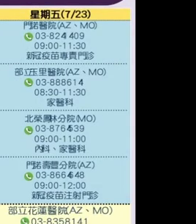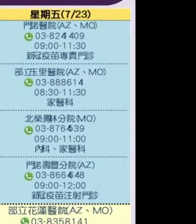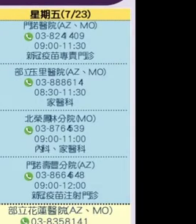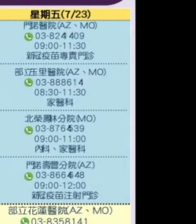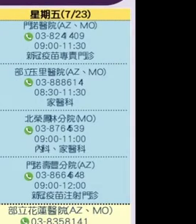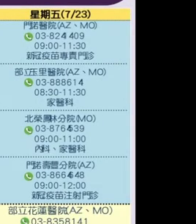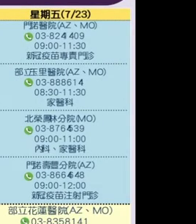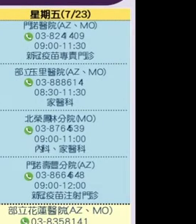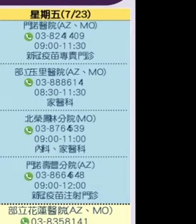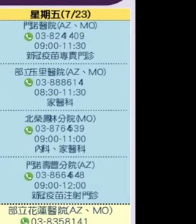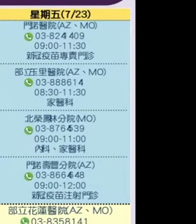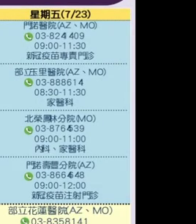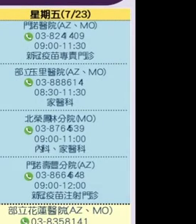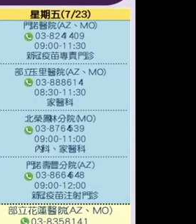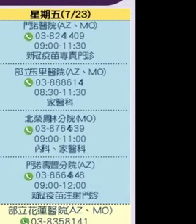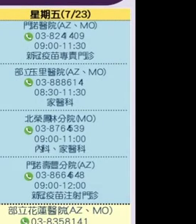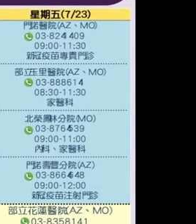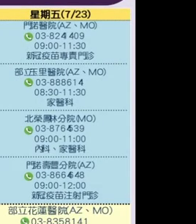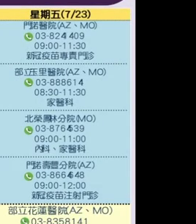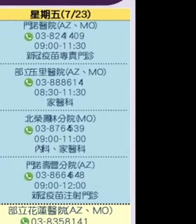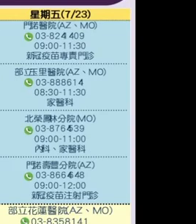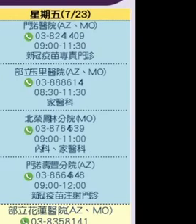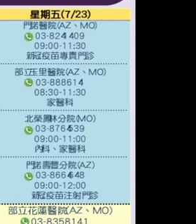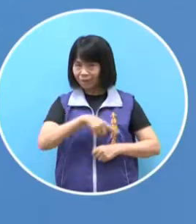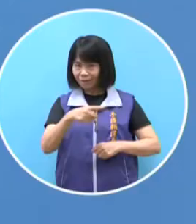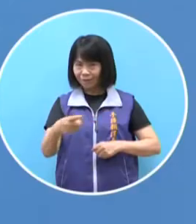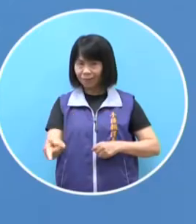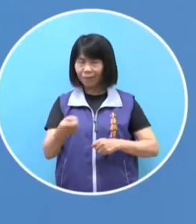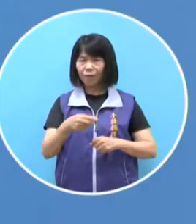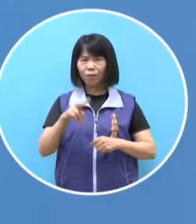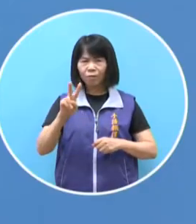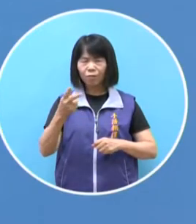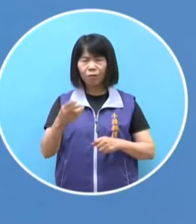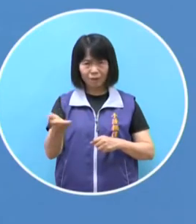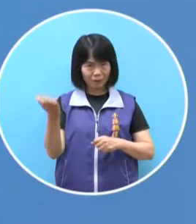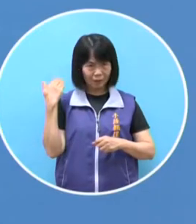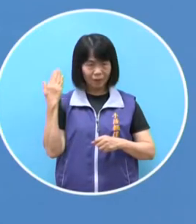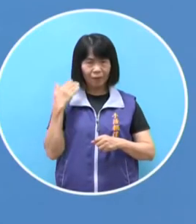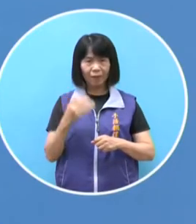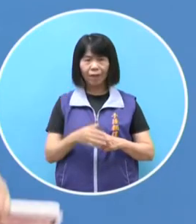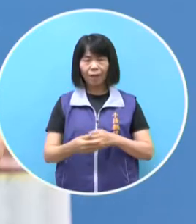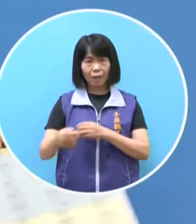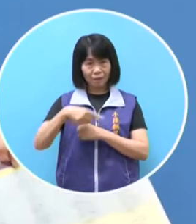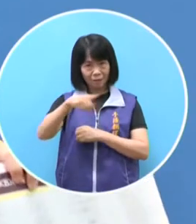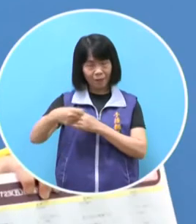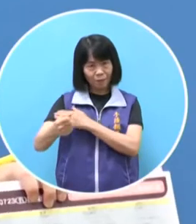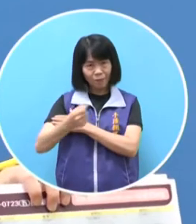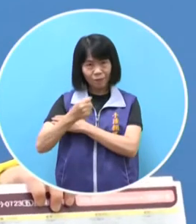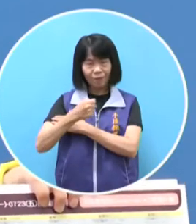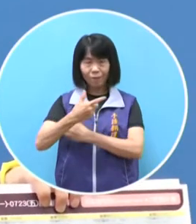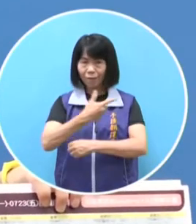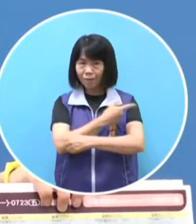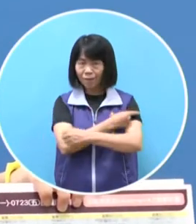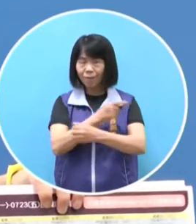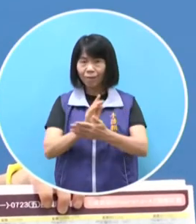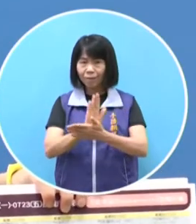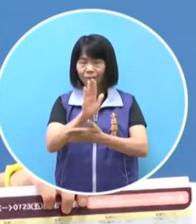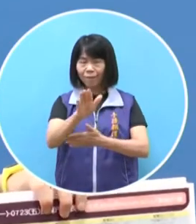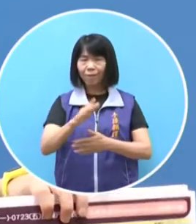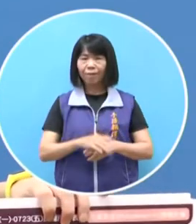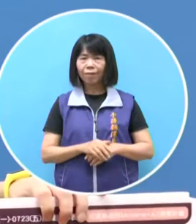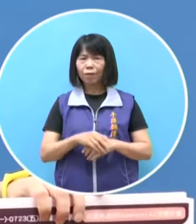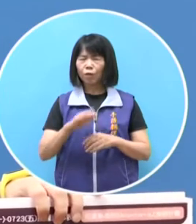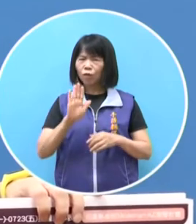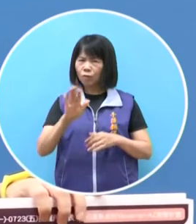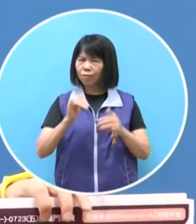的大型的施打站之后，那或是说在之前的比较积极的这个接种之后呢，那有些乡